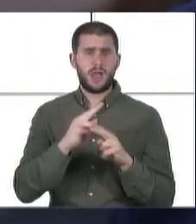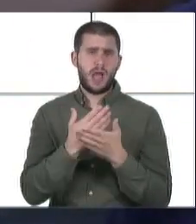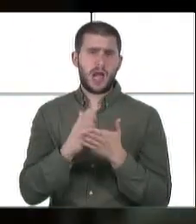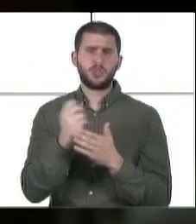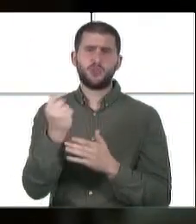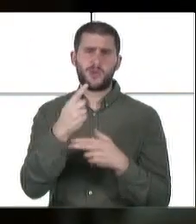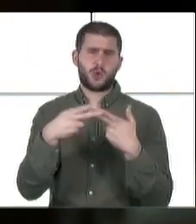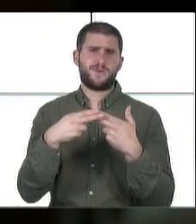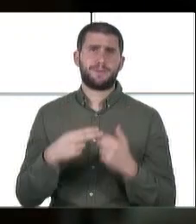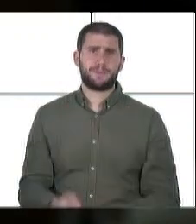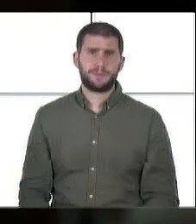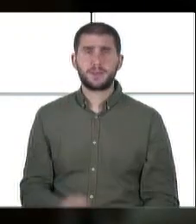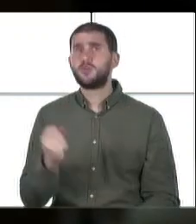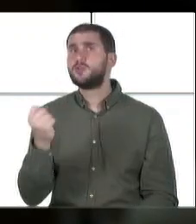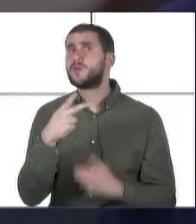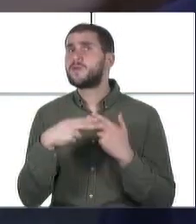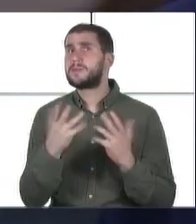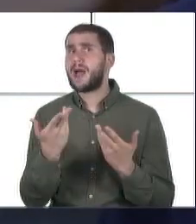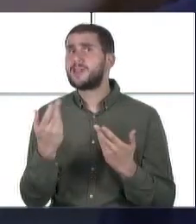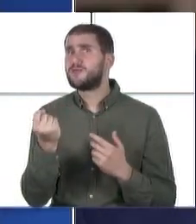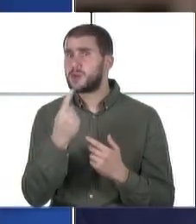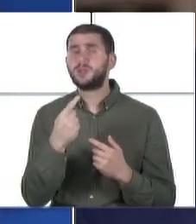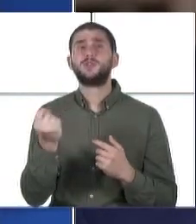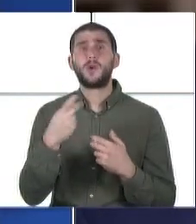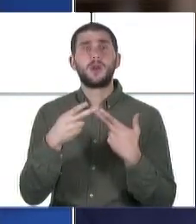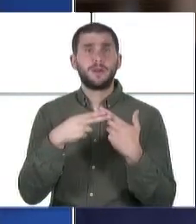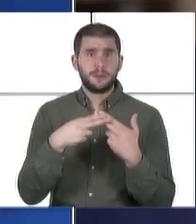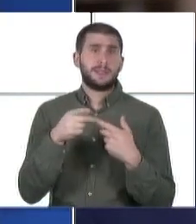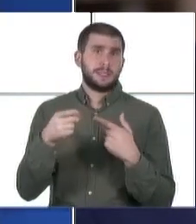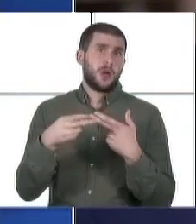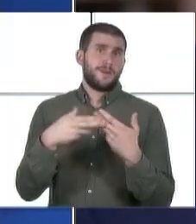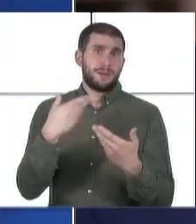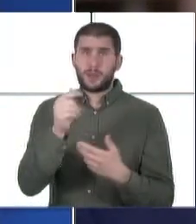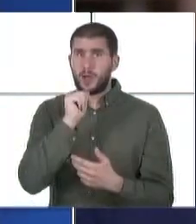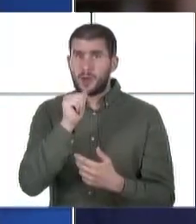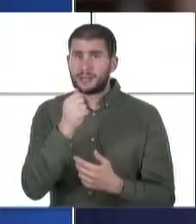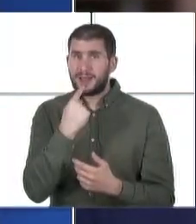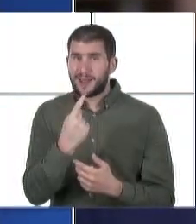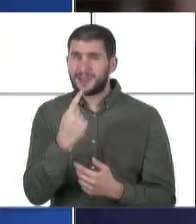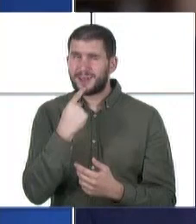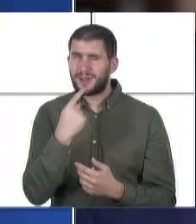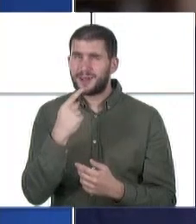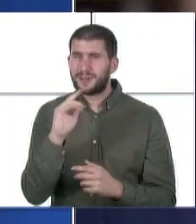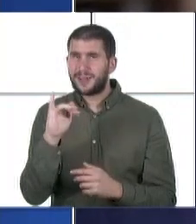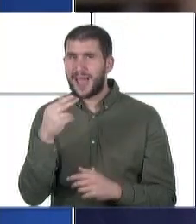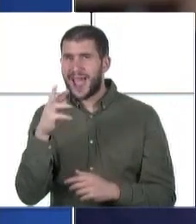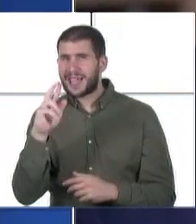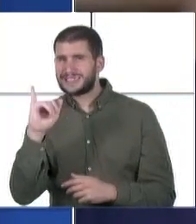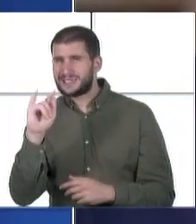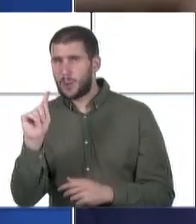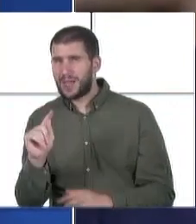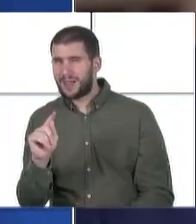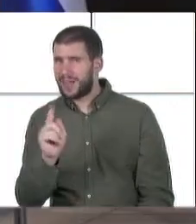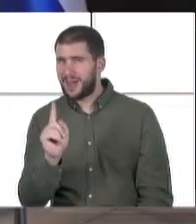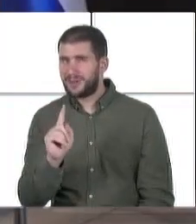הקרובים. איזה שבועות הקרובים? אין שבועות קרובים. שבועות הקרובים, תהיה שבועות קרובים. אתה לא רוצה לרמוז? תקרוץ פעמיים עם זה הרצי. לא?